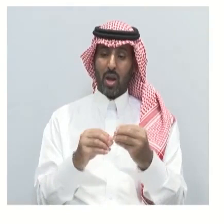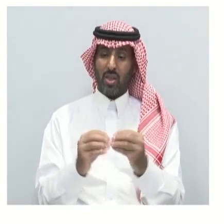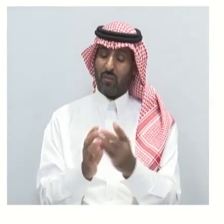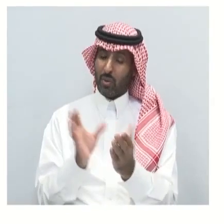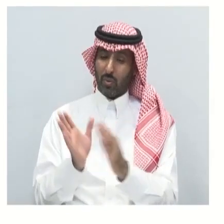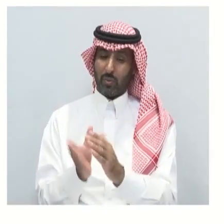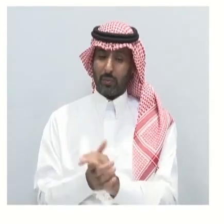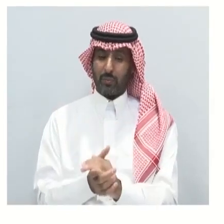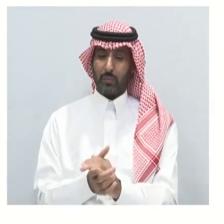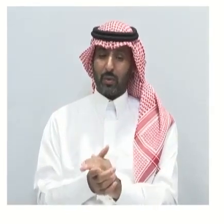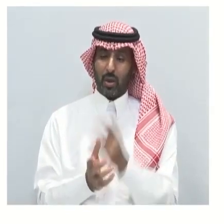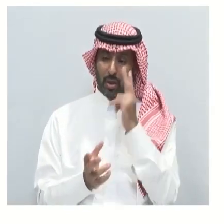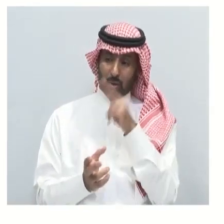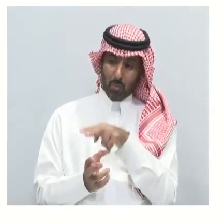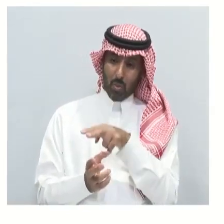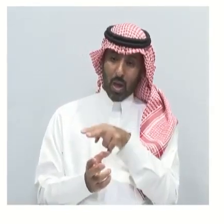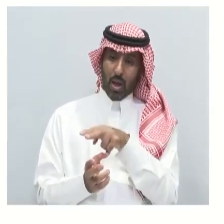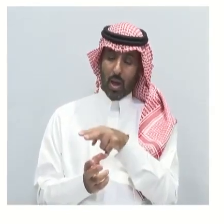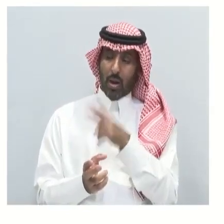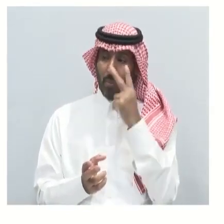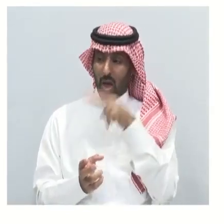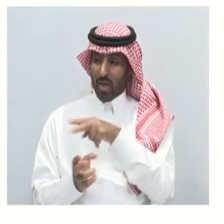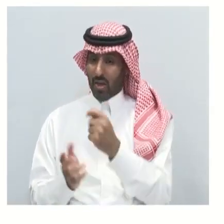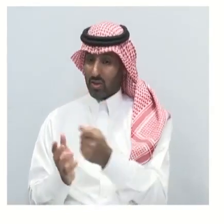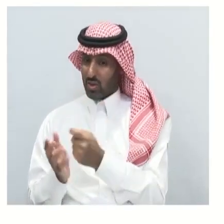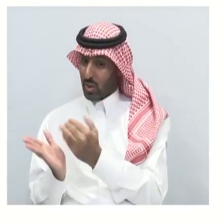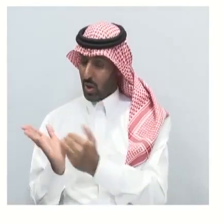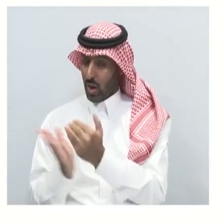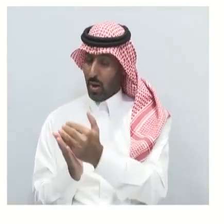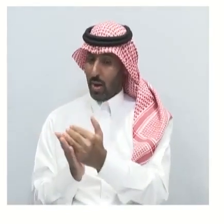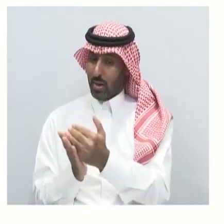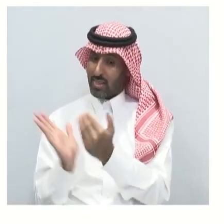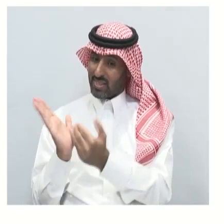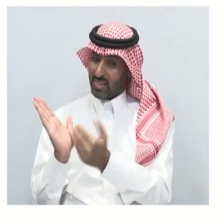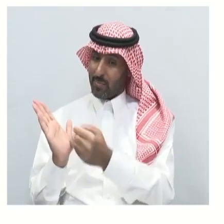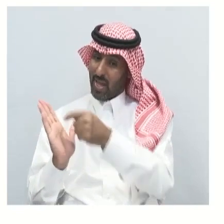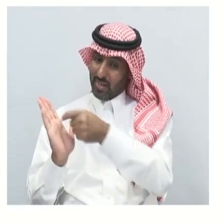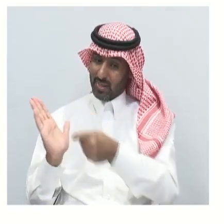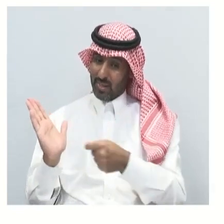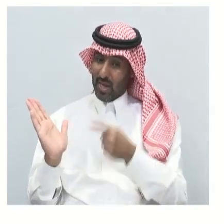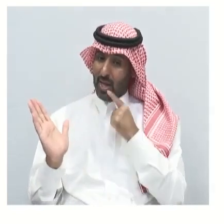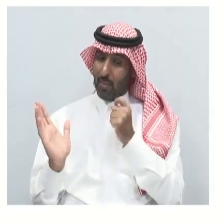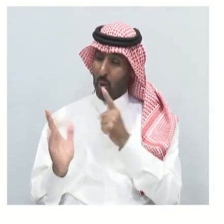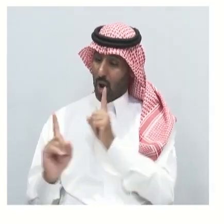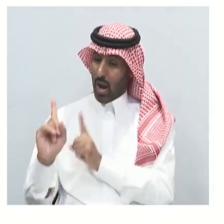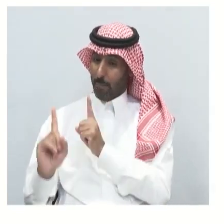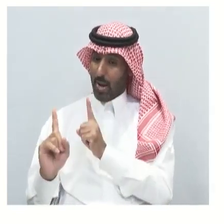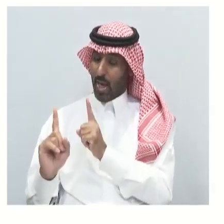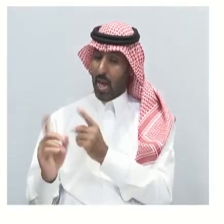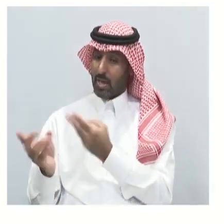واحد ما هي اهم ادوات البحث العلمي هي الملاحظه وايضا ماذا ممتاز المقابله